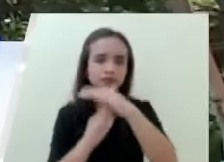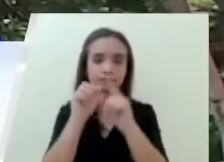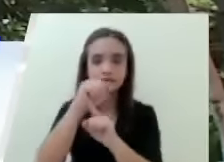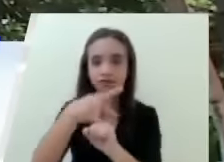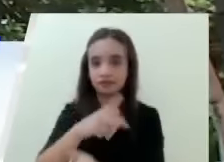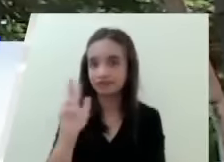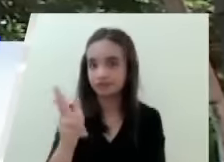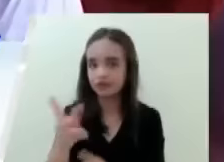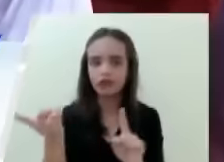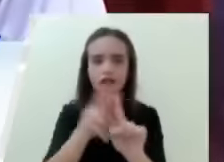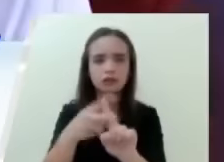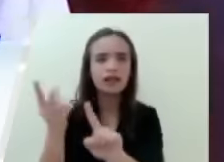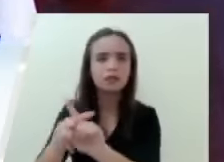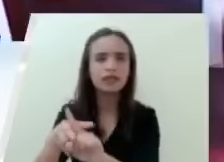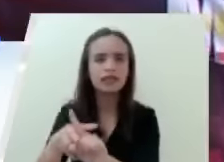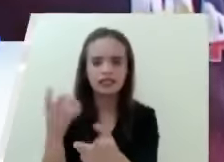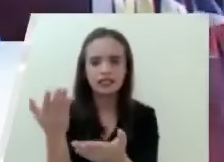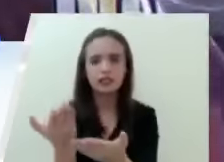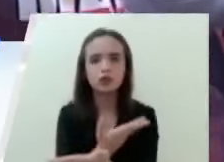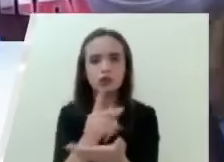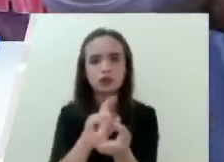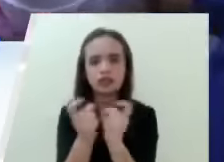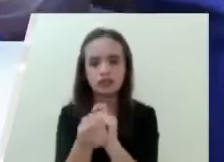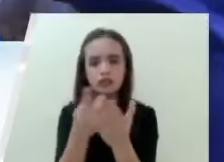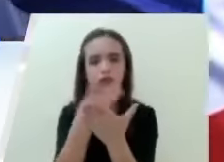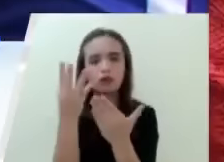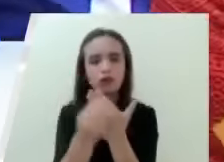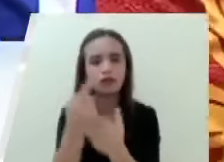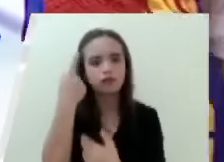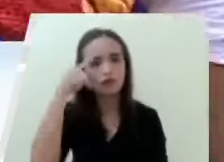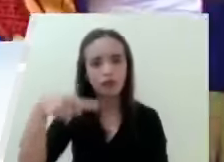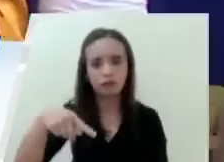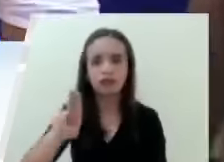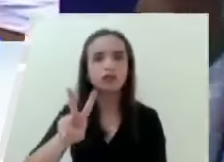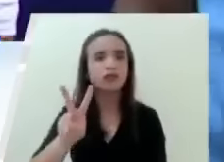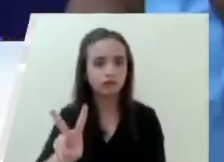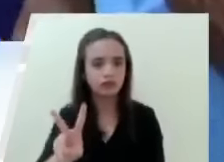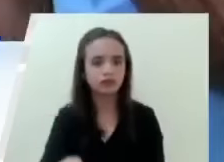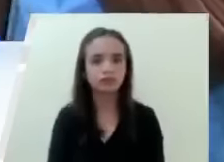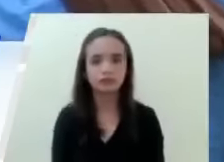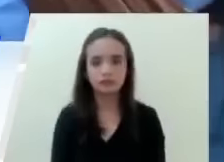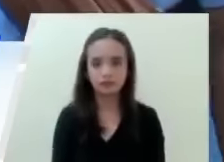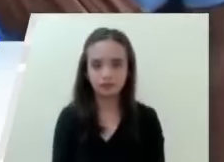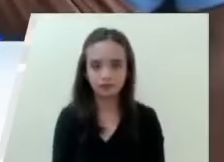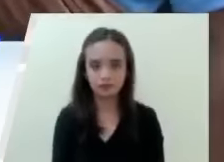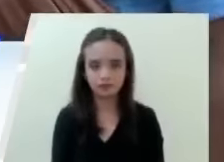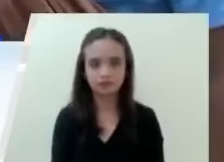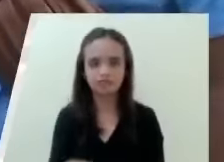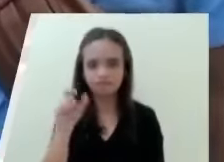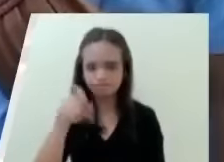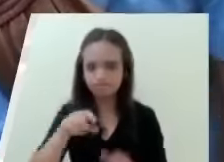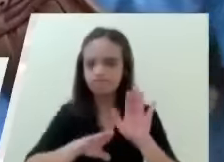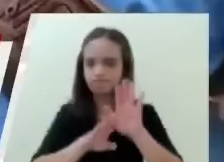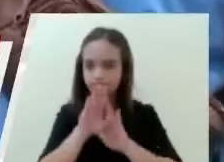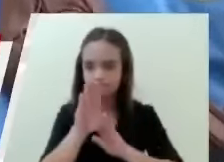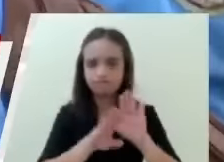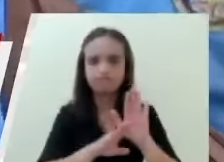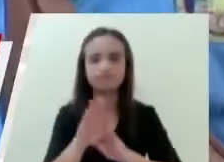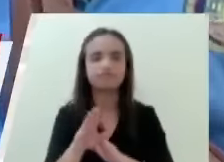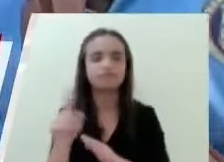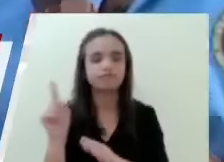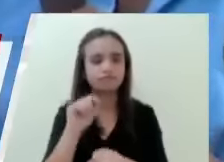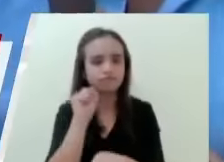prangkisa sa PUV Modernization Program. Dapat! Ang paunla rin natin ay ang manggagawang